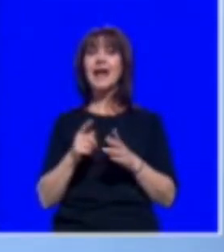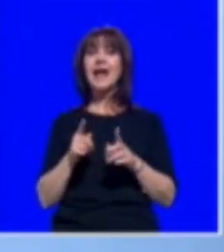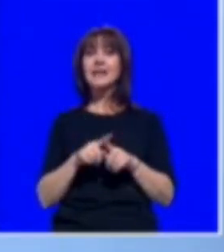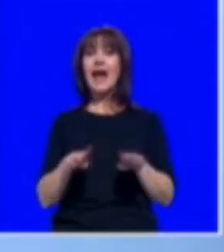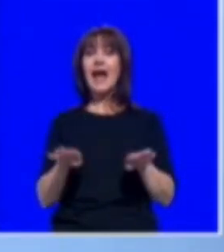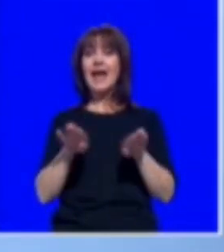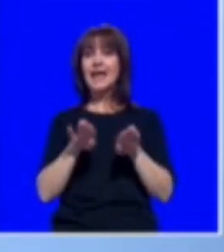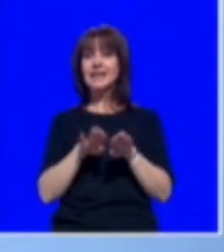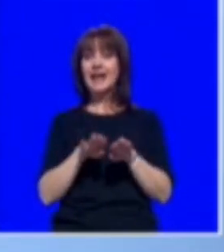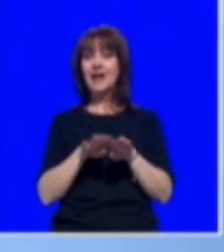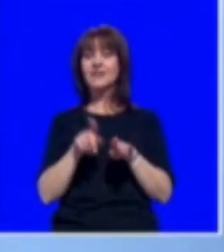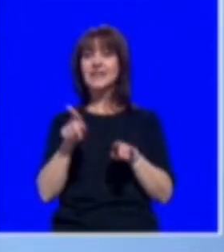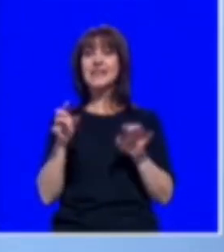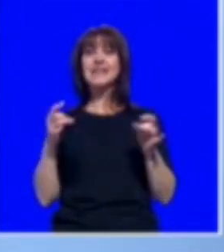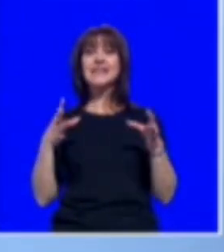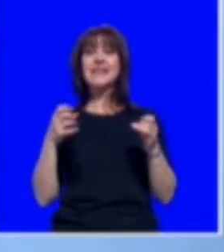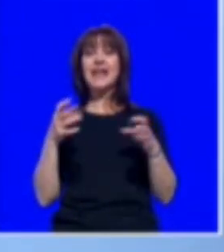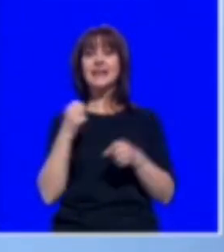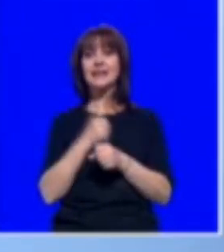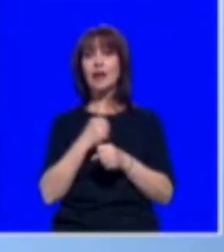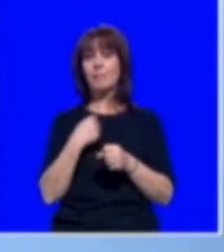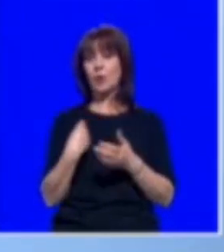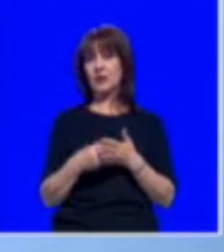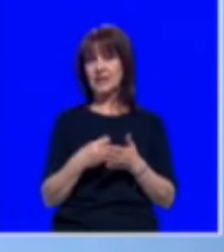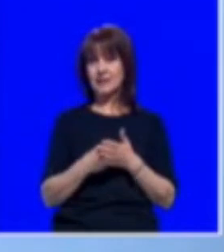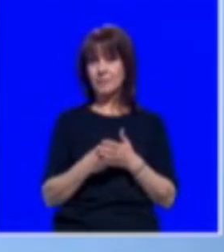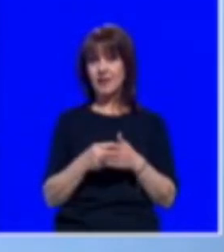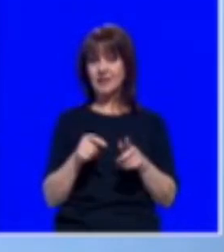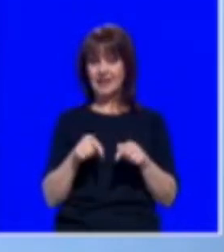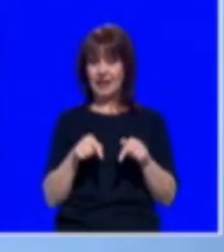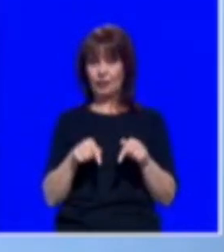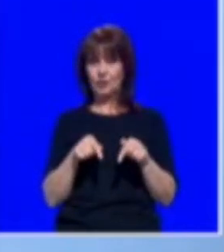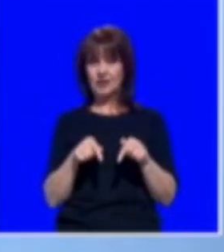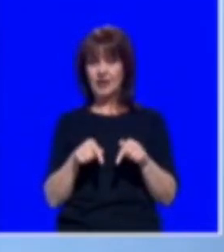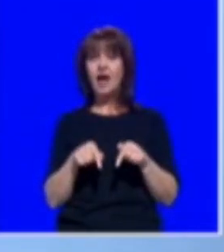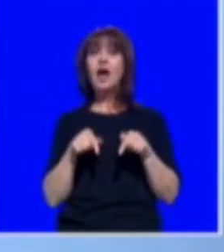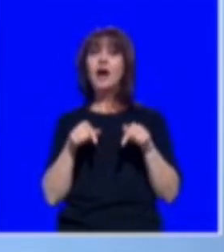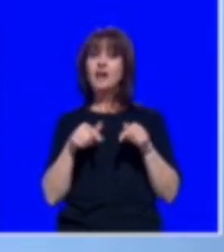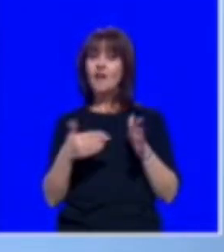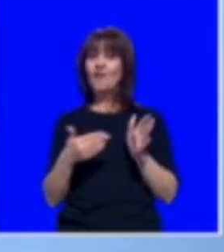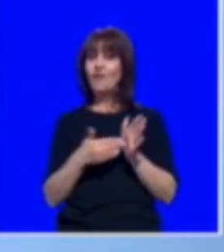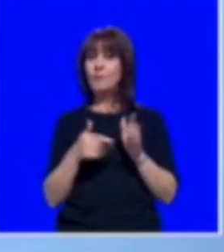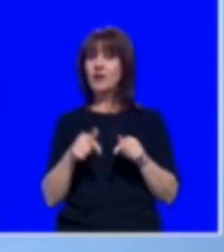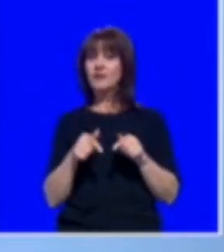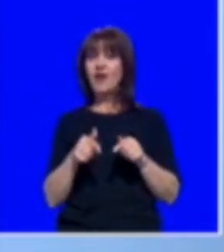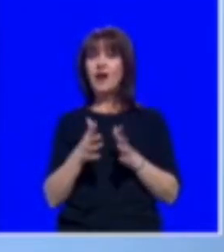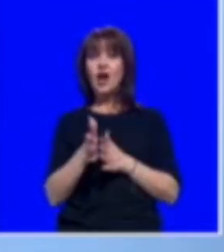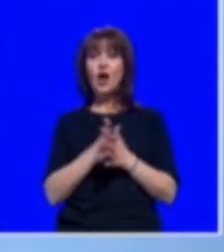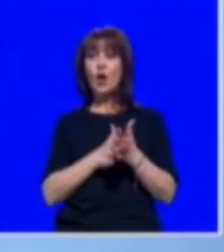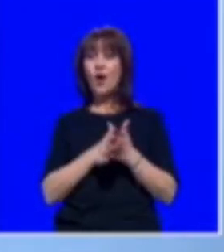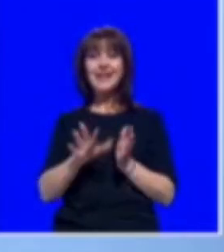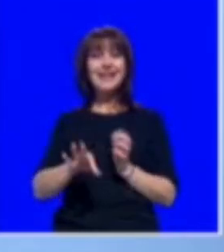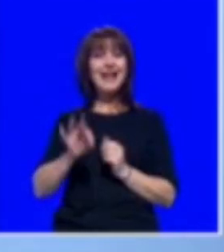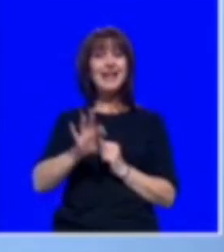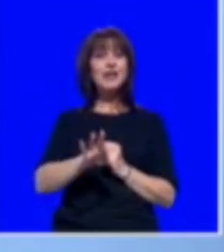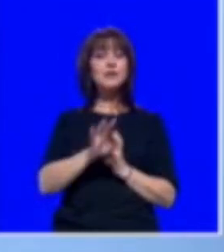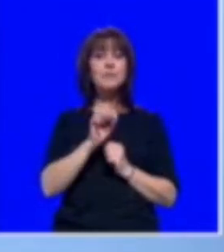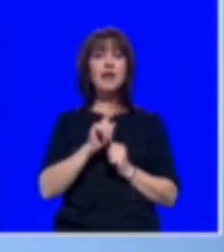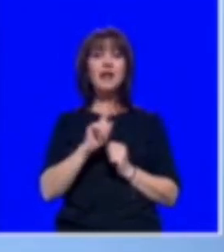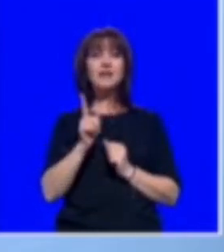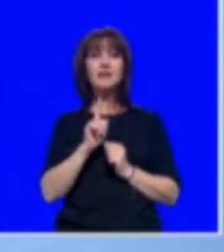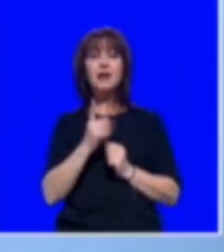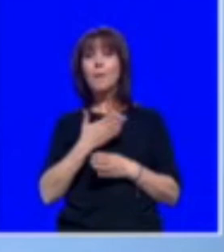стана 933 лева, колкото е сега. Но въпреки това, очевидно, избирателите някак продължават да